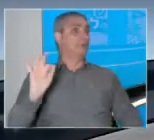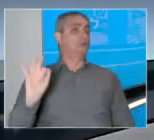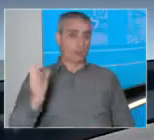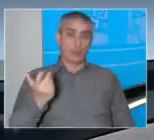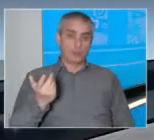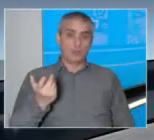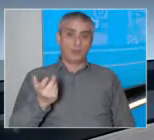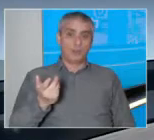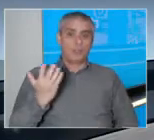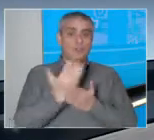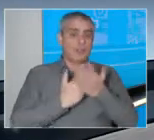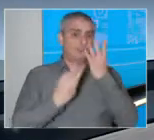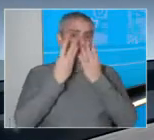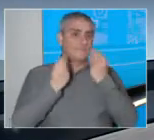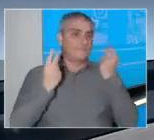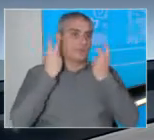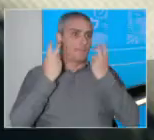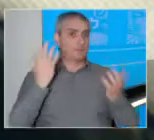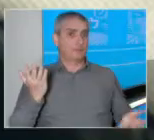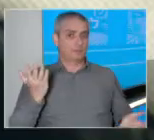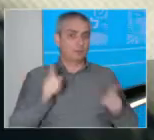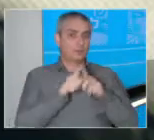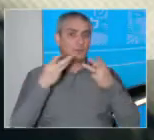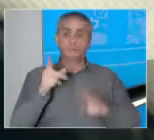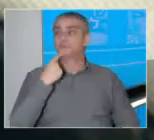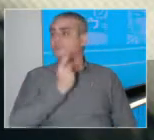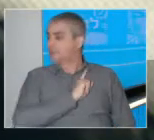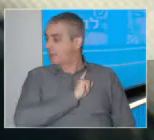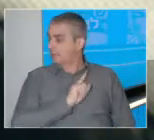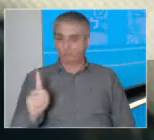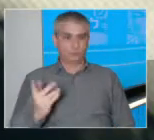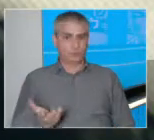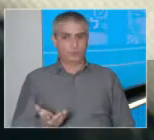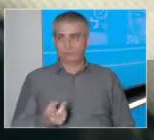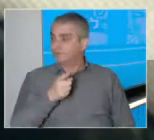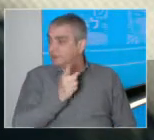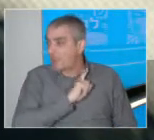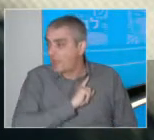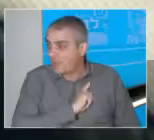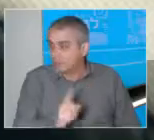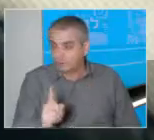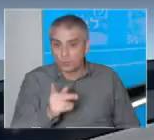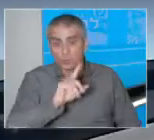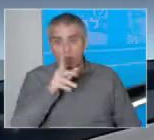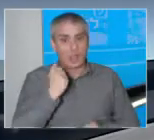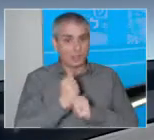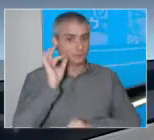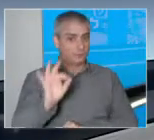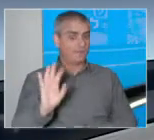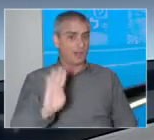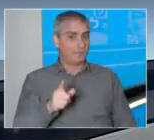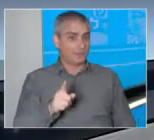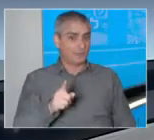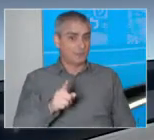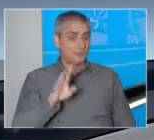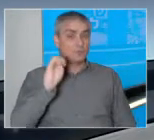נחקר, נאסף עליו חומר באותן שיטות. נכון, וזה פסול. עוזריו, הבן שלו. וזה פסול ביותר. יכול להיות שנעשה פה עוול לנתניהו? אגב, אותו